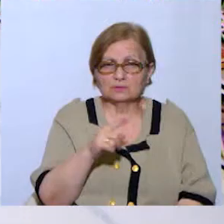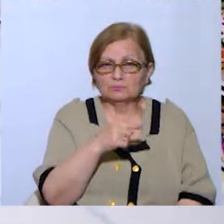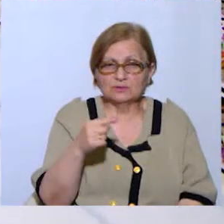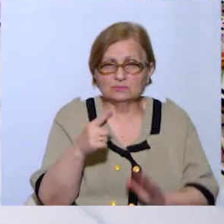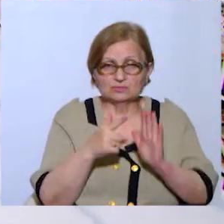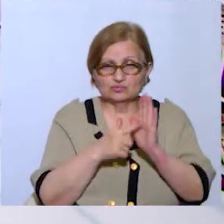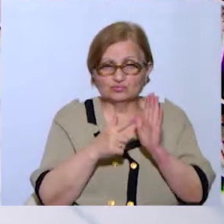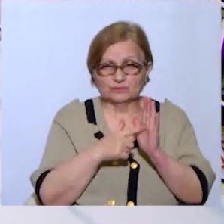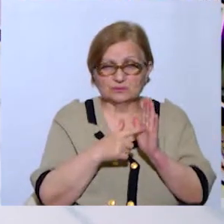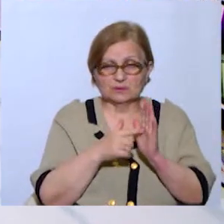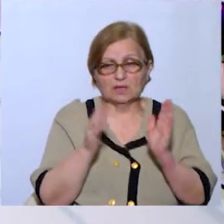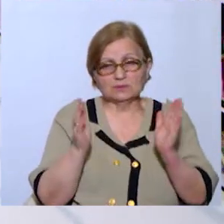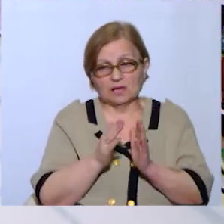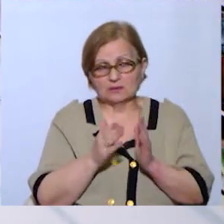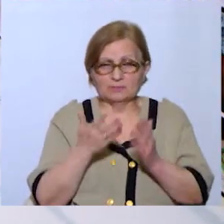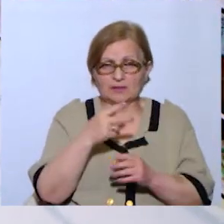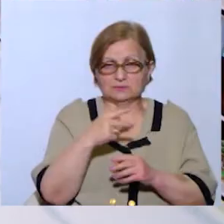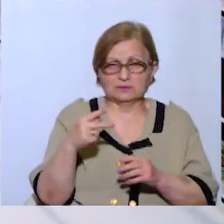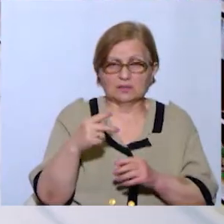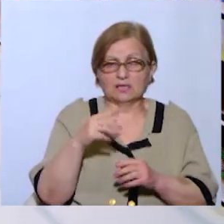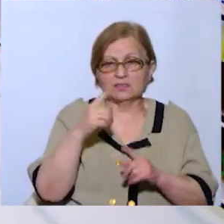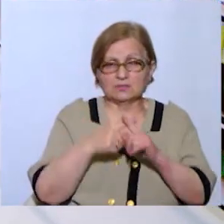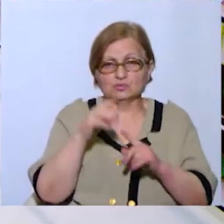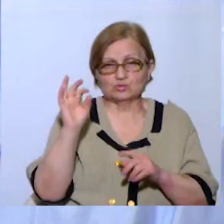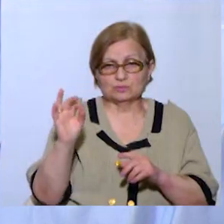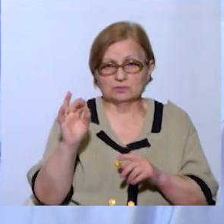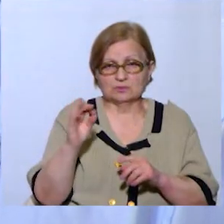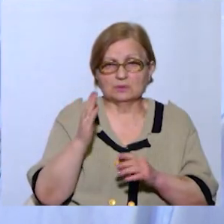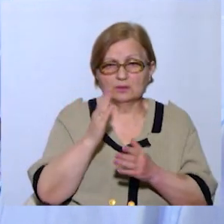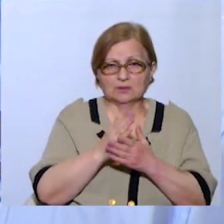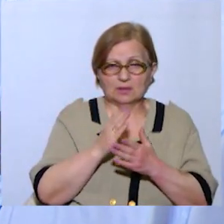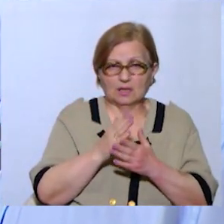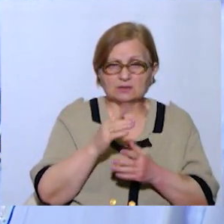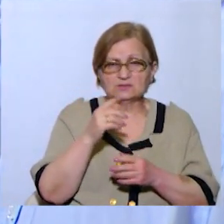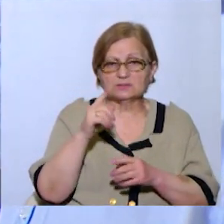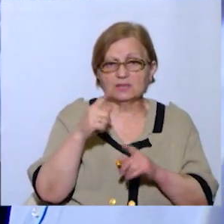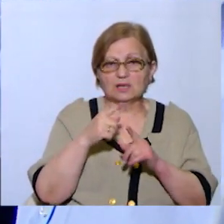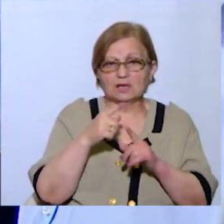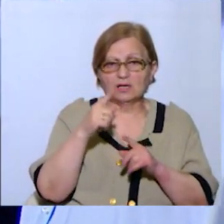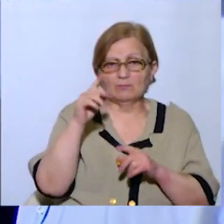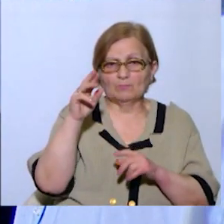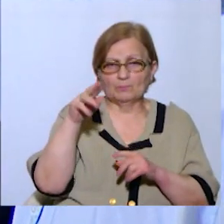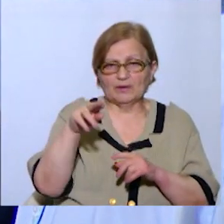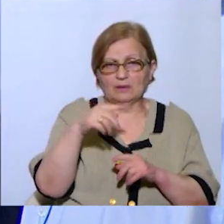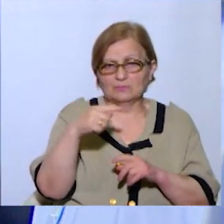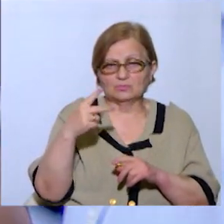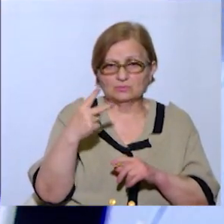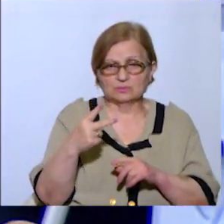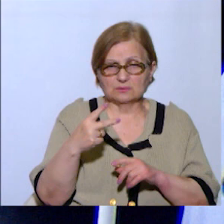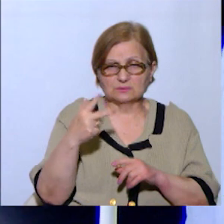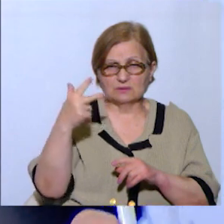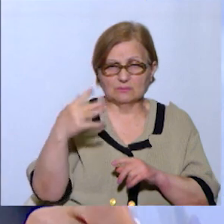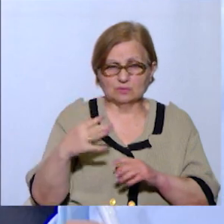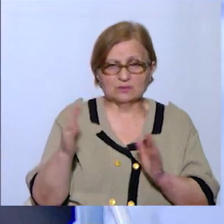-7 ნაკლებია ანტოლი x0-ზე, x0-ის ფორმულა ეს ვიცით არის -p^2 და ნაკლებია ანტოლი